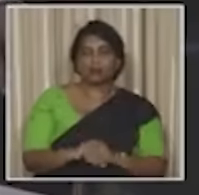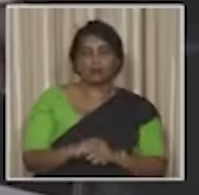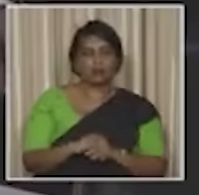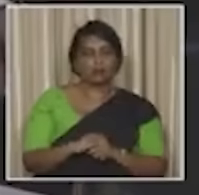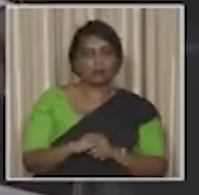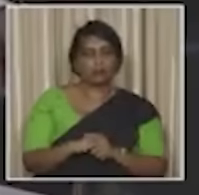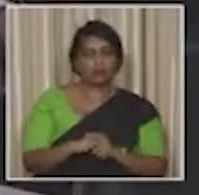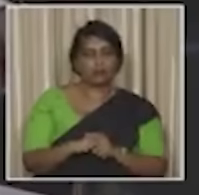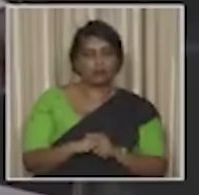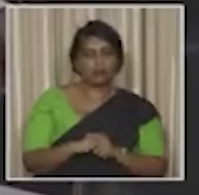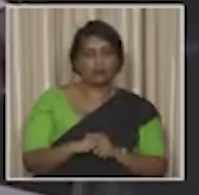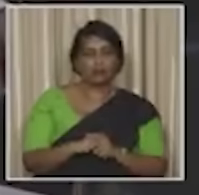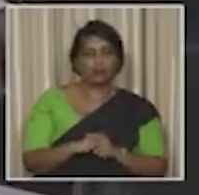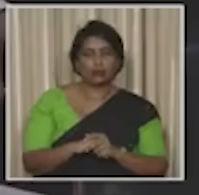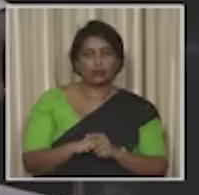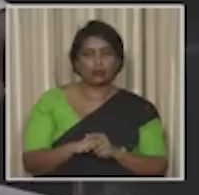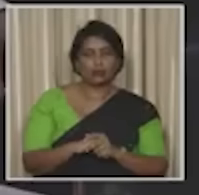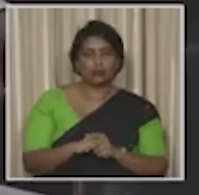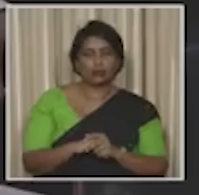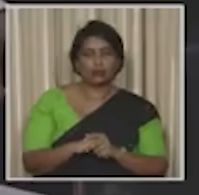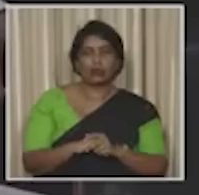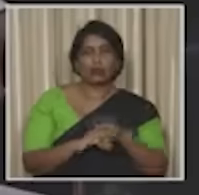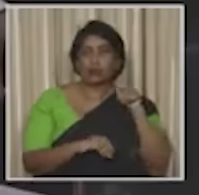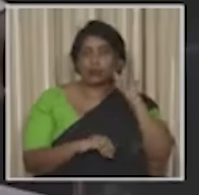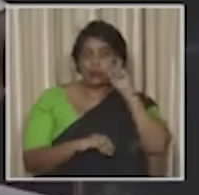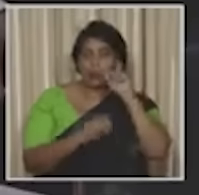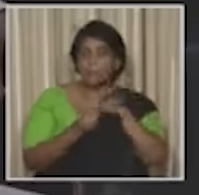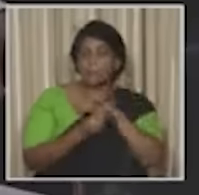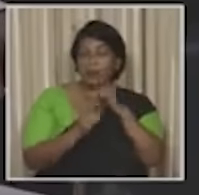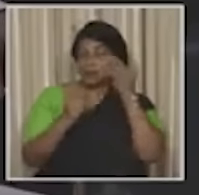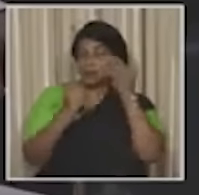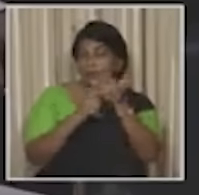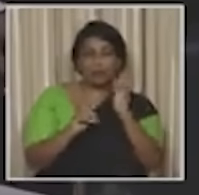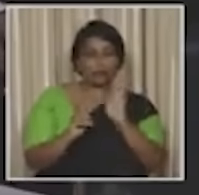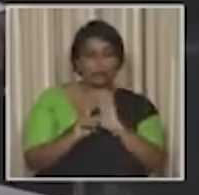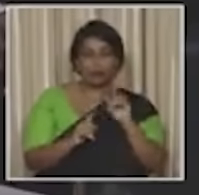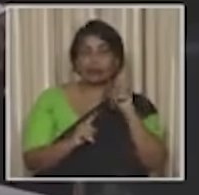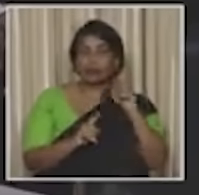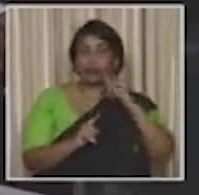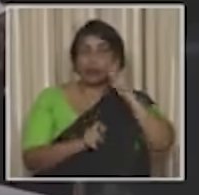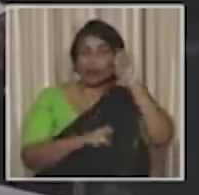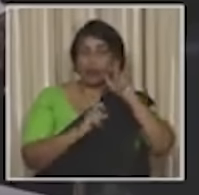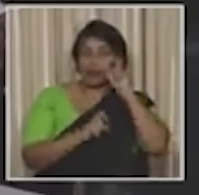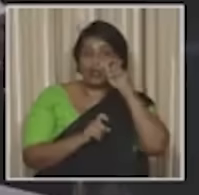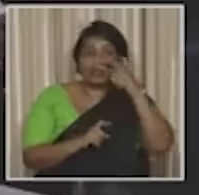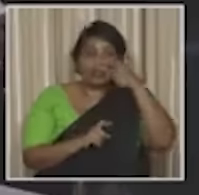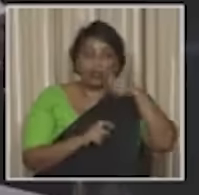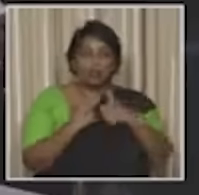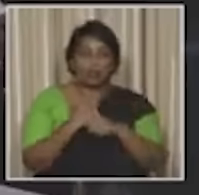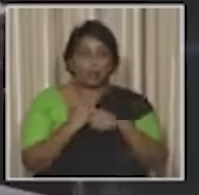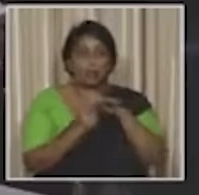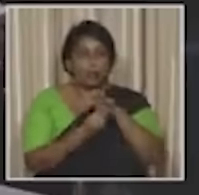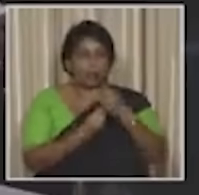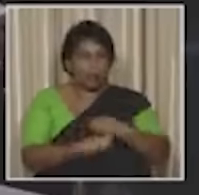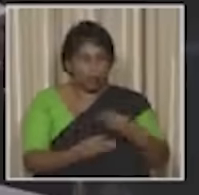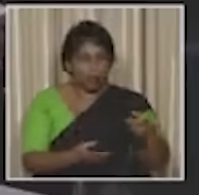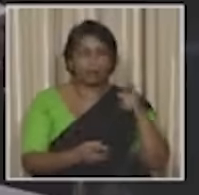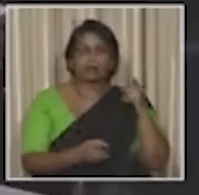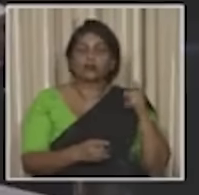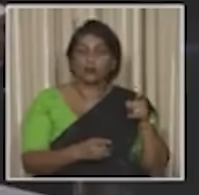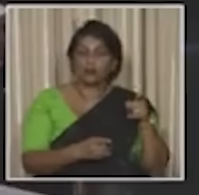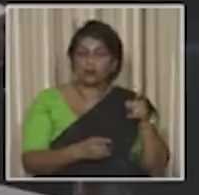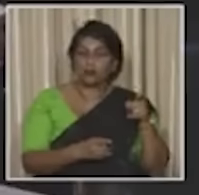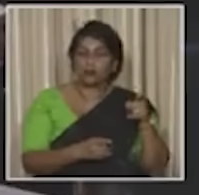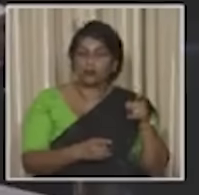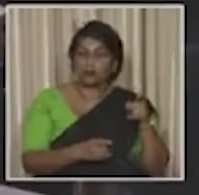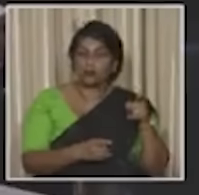puluwan kamak. Avasan karana. Vinadiya meka balanni parisarahe mitrak nemei. Purvasiyam balanne tel walin hadanakota parisara vinasha wenawa.